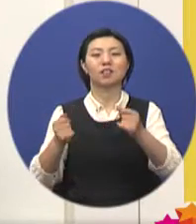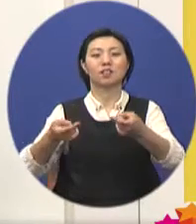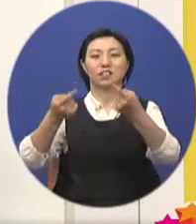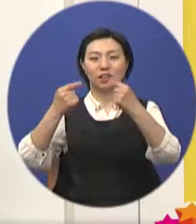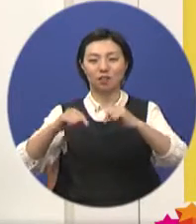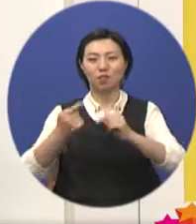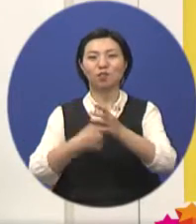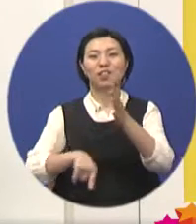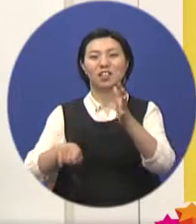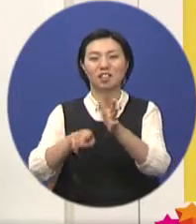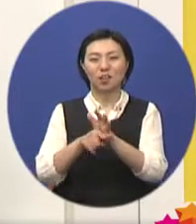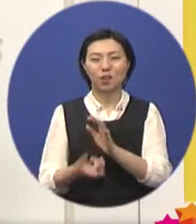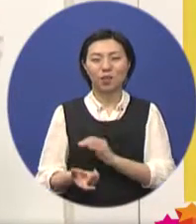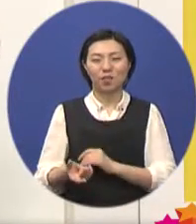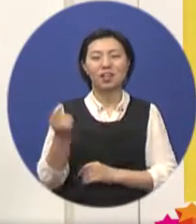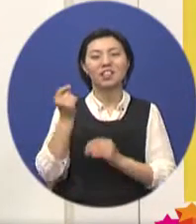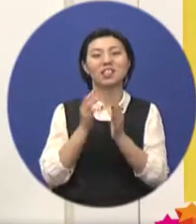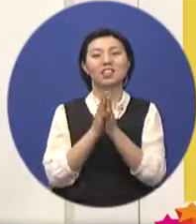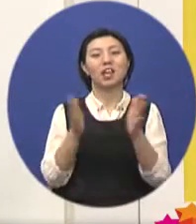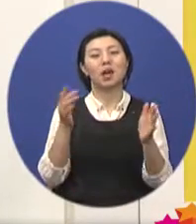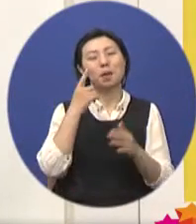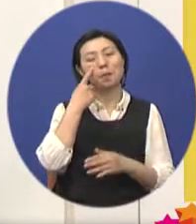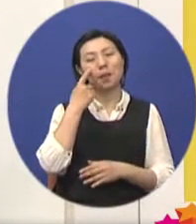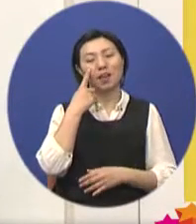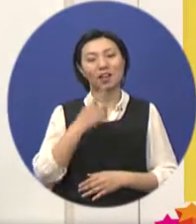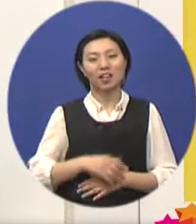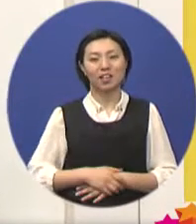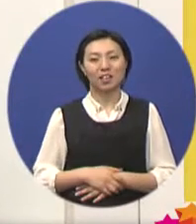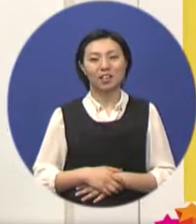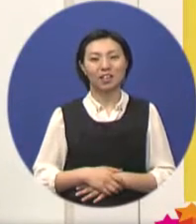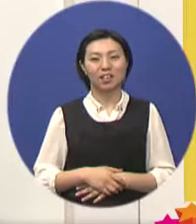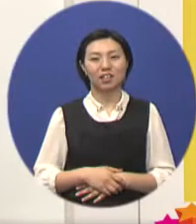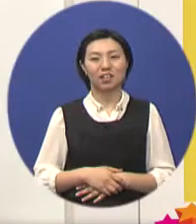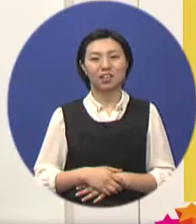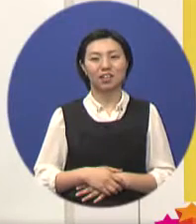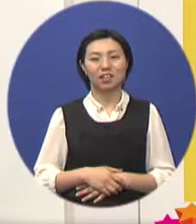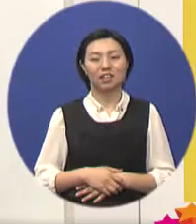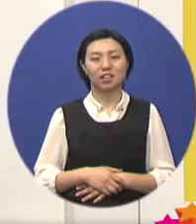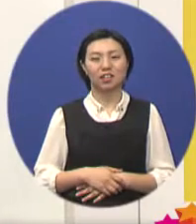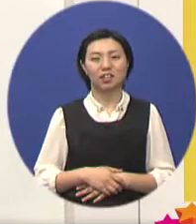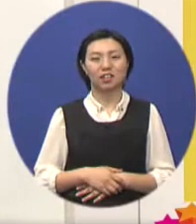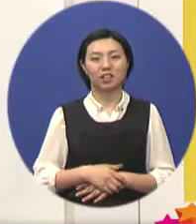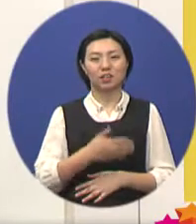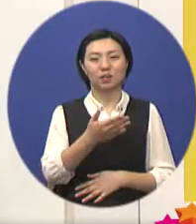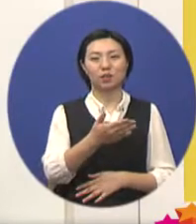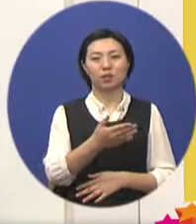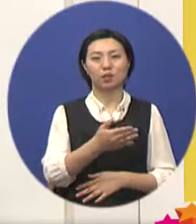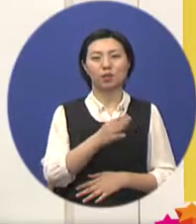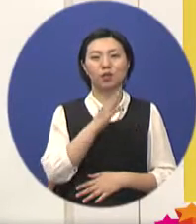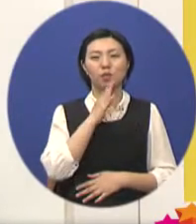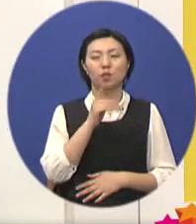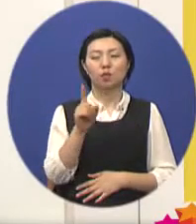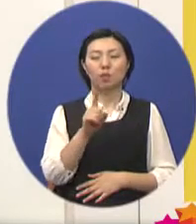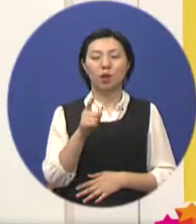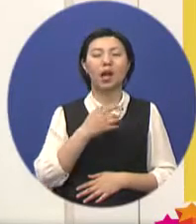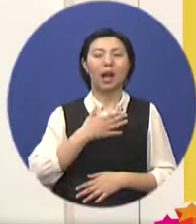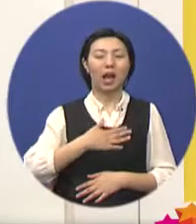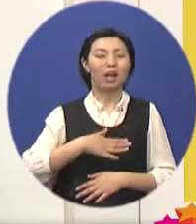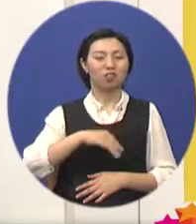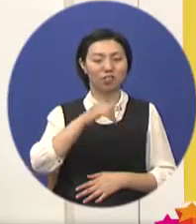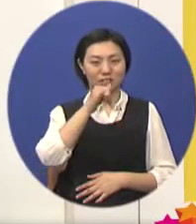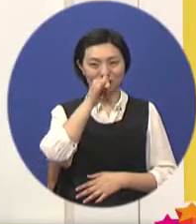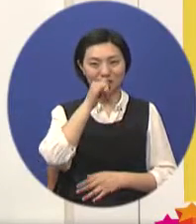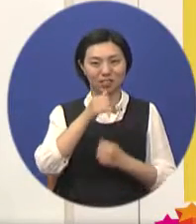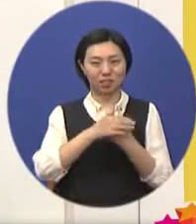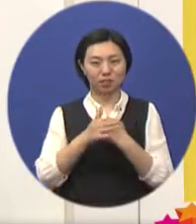얼른 시작하세요. 뭐. 아, 그럴까요? 아, 그럴까요? 네. 네네. 우리 감사합니다. 아버님이, 우리 아버님 네. 멋을 많이 아시는데 네. 아버님